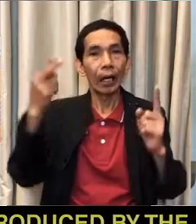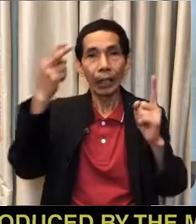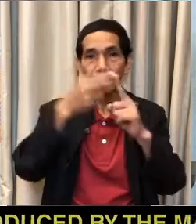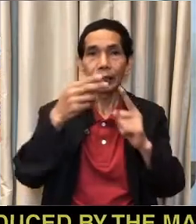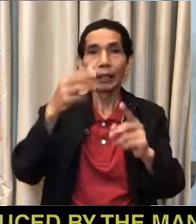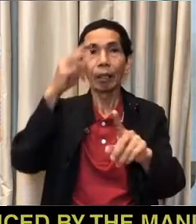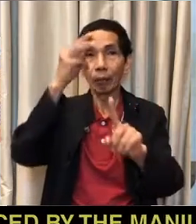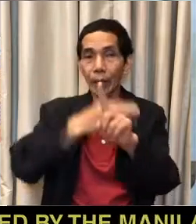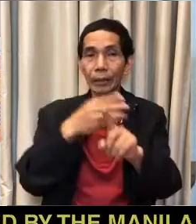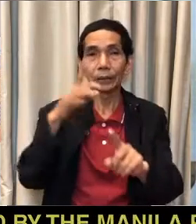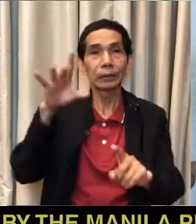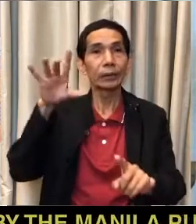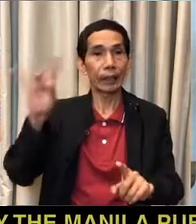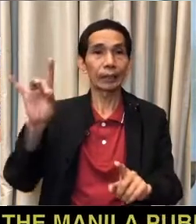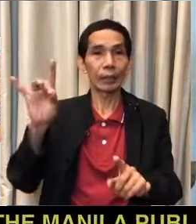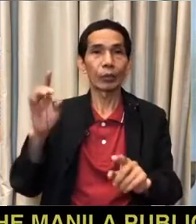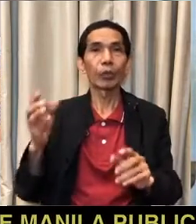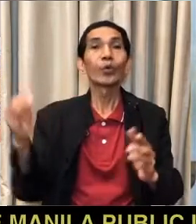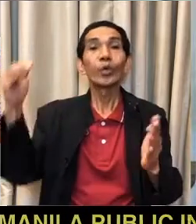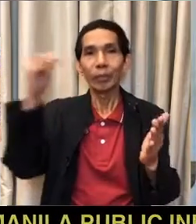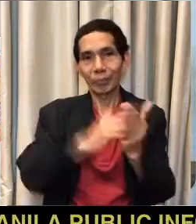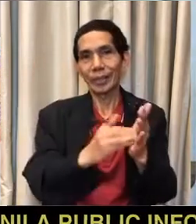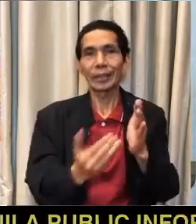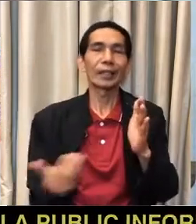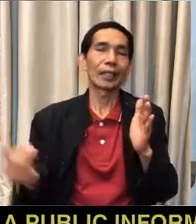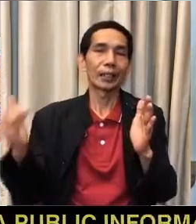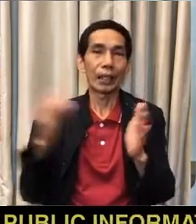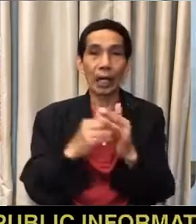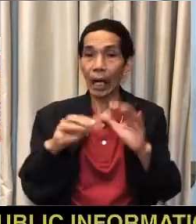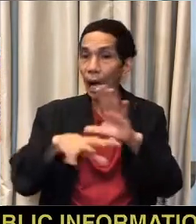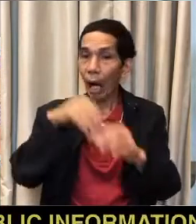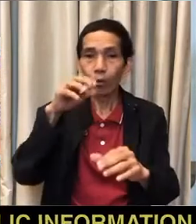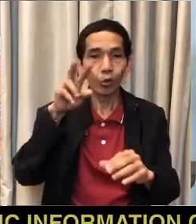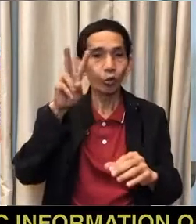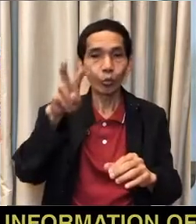8. Mm. Uulitin po natin yan. Out of